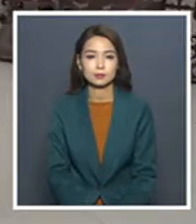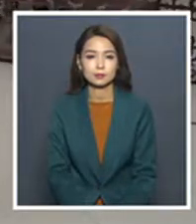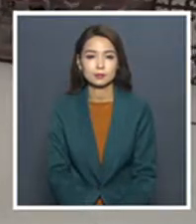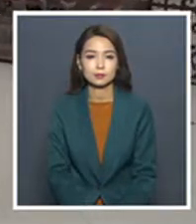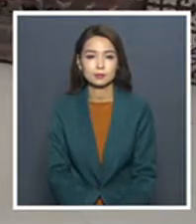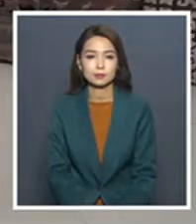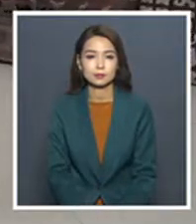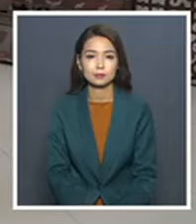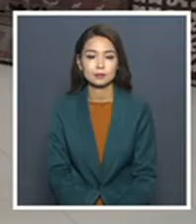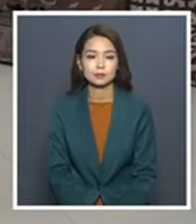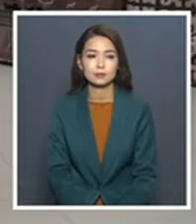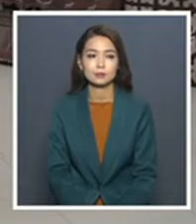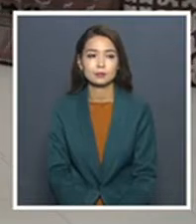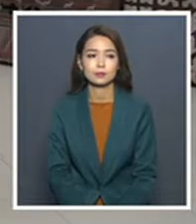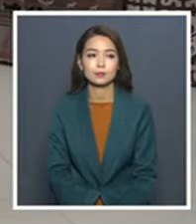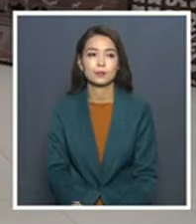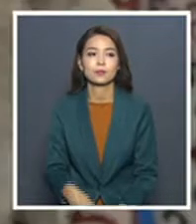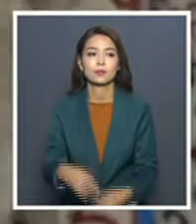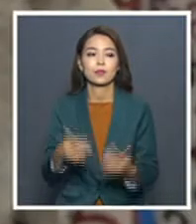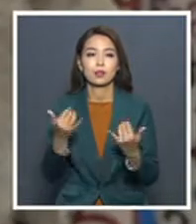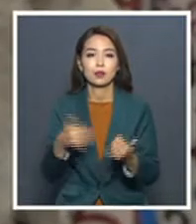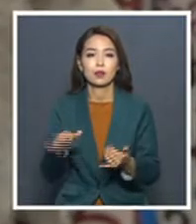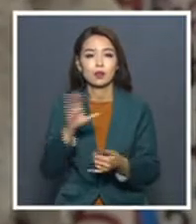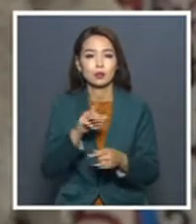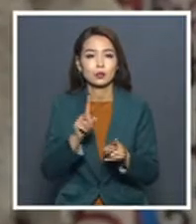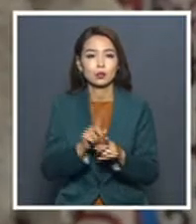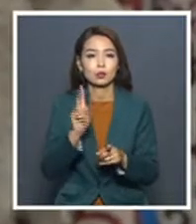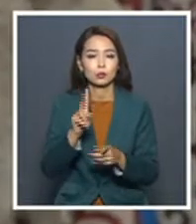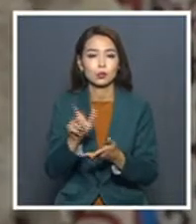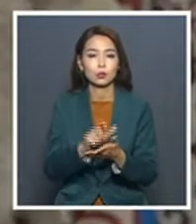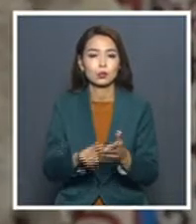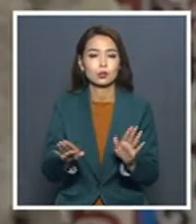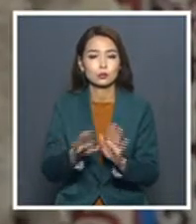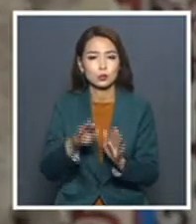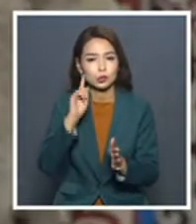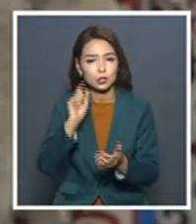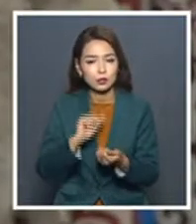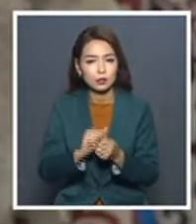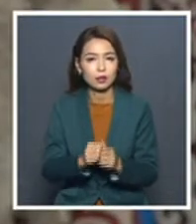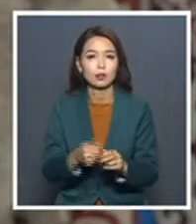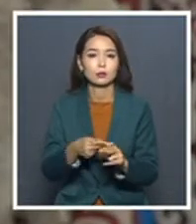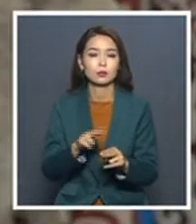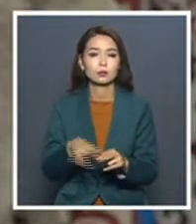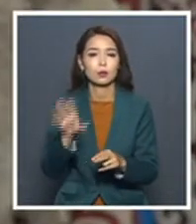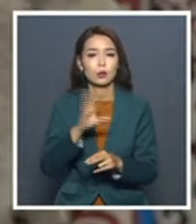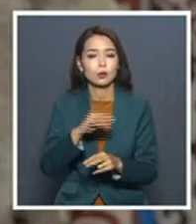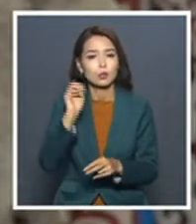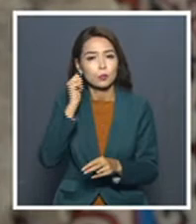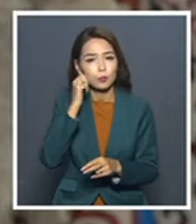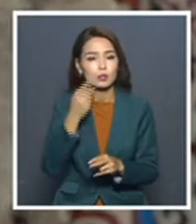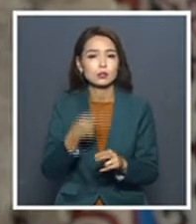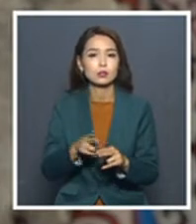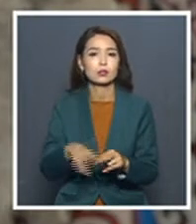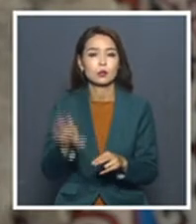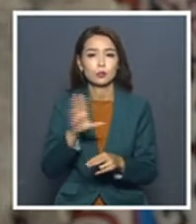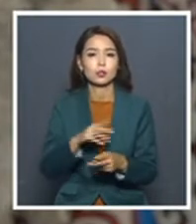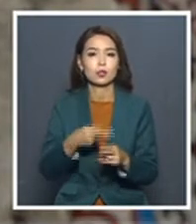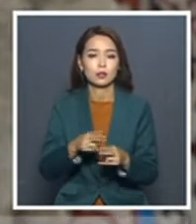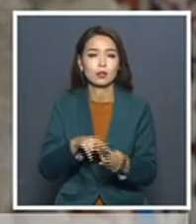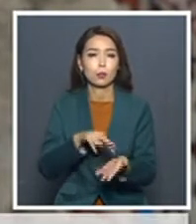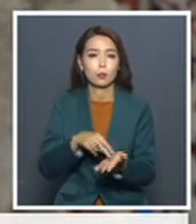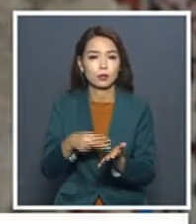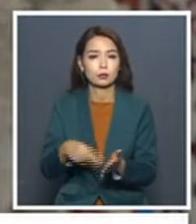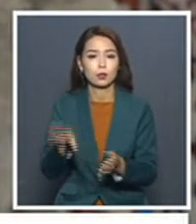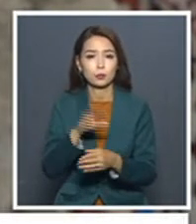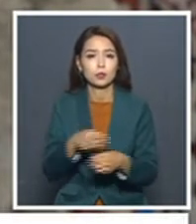Сат өнерді сақтаған, бабаның асыл сөзін жаттаған төл өнерімізді төр көздіру үшін ұйымдастырып отырмыз. Арнайы